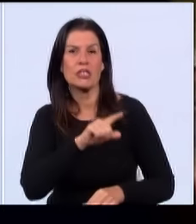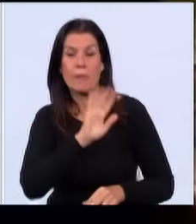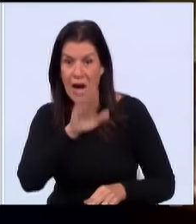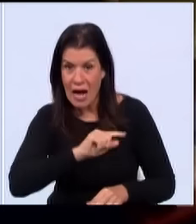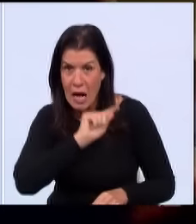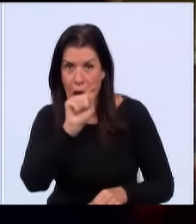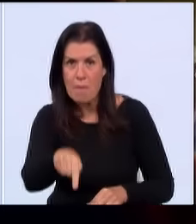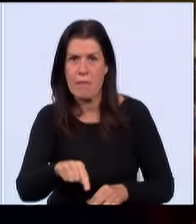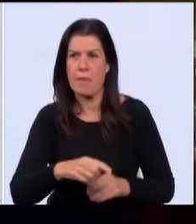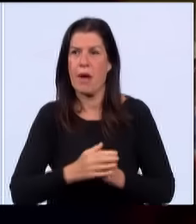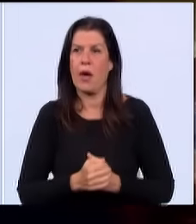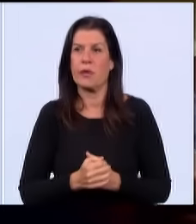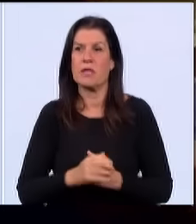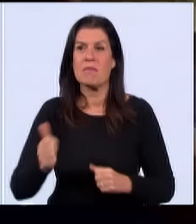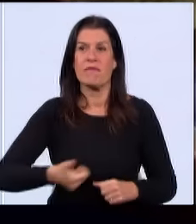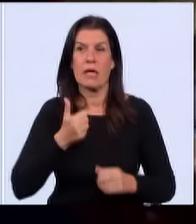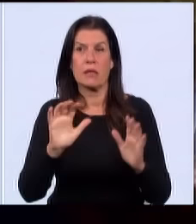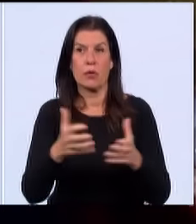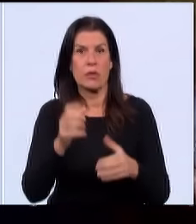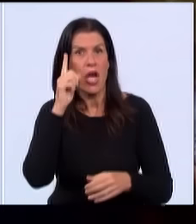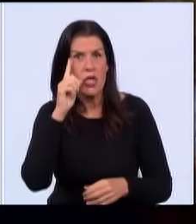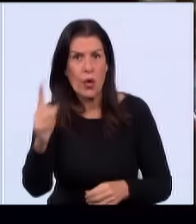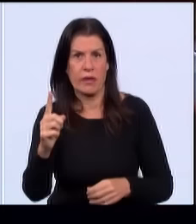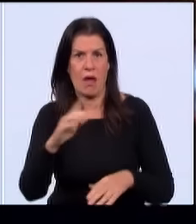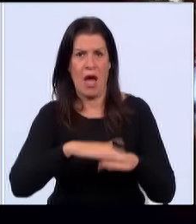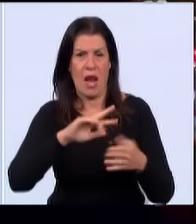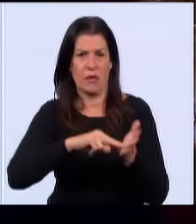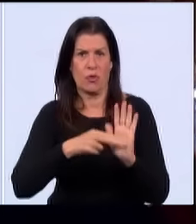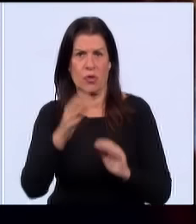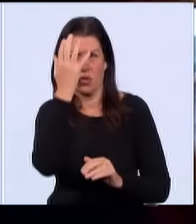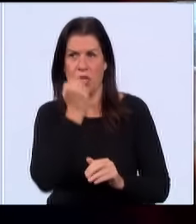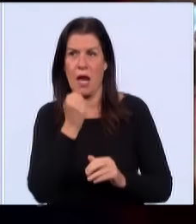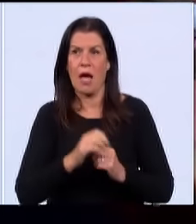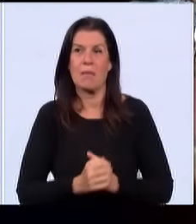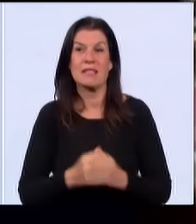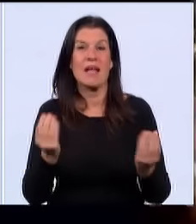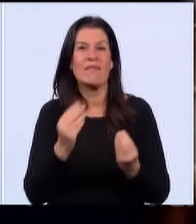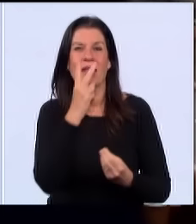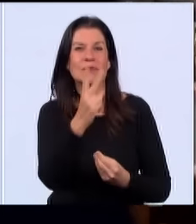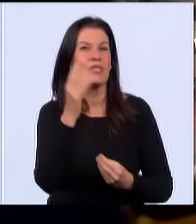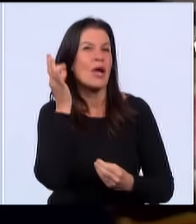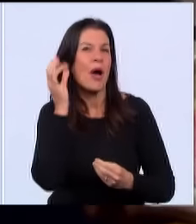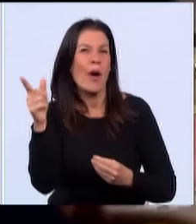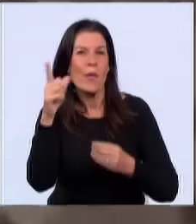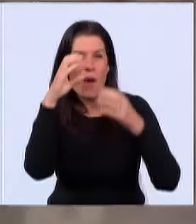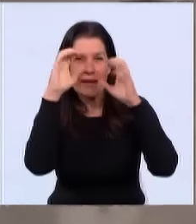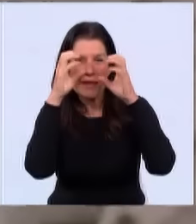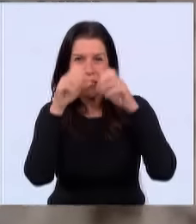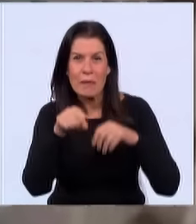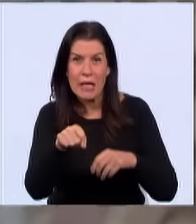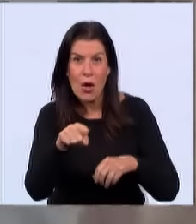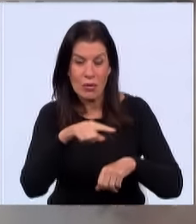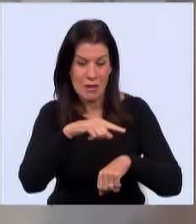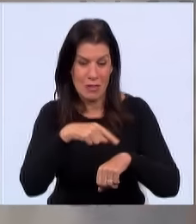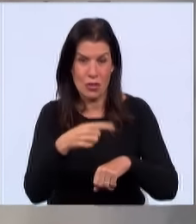אחד אחר בצה"ל על התוכניות של חמאס. מה שראות התצפיתניות בשבועות שלפני ההתקפה, מדווח קודם כל לו. התחילו